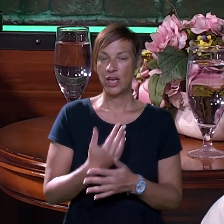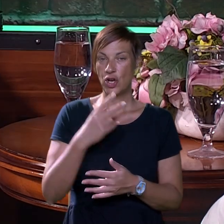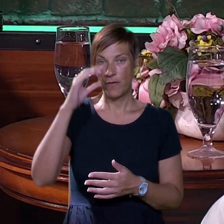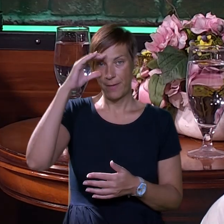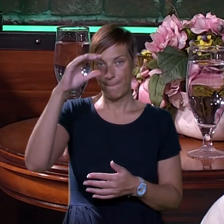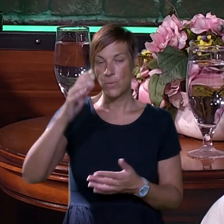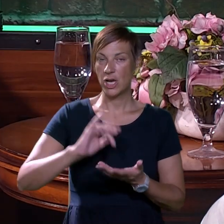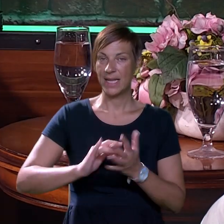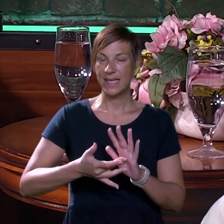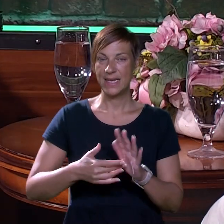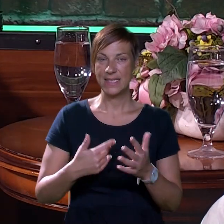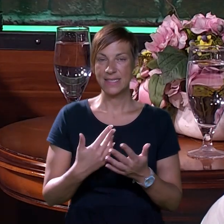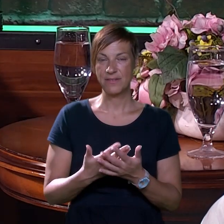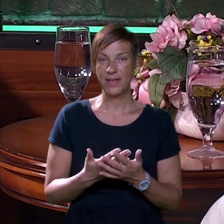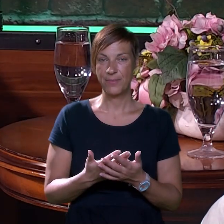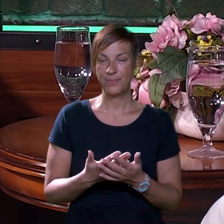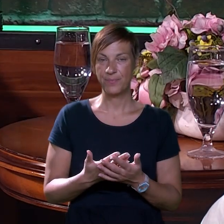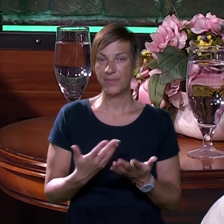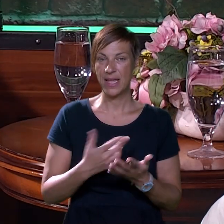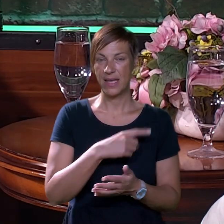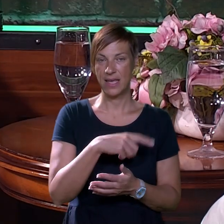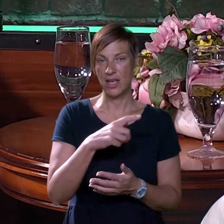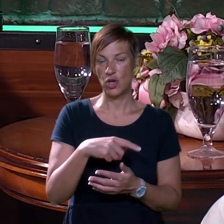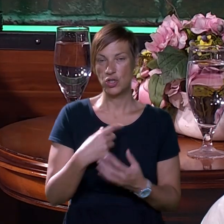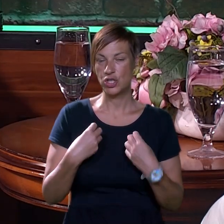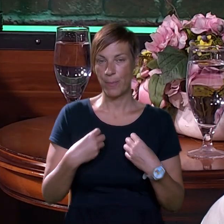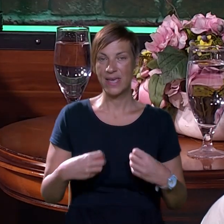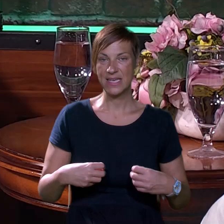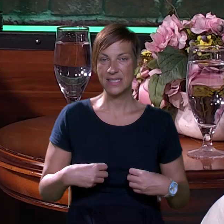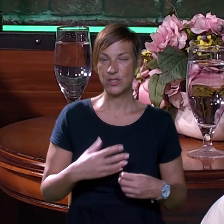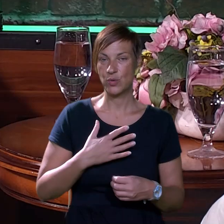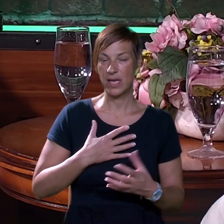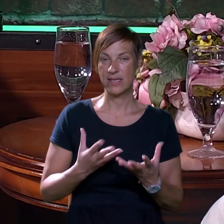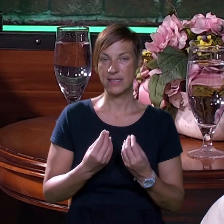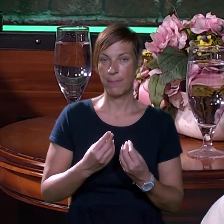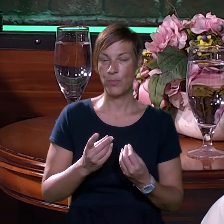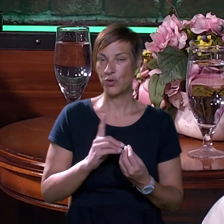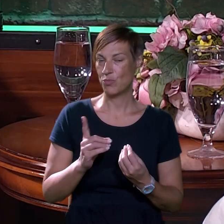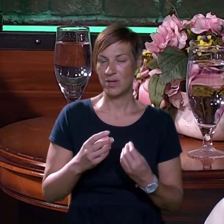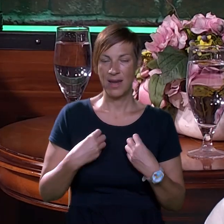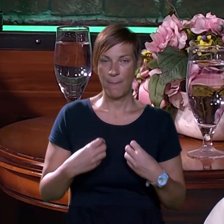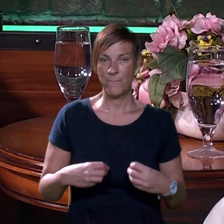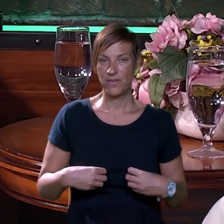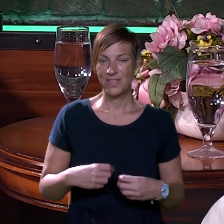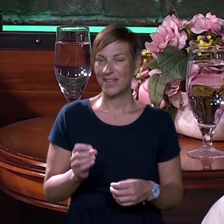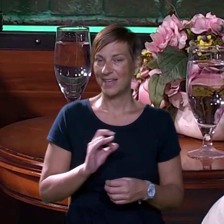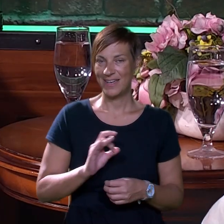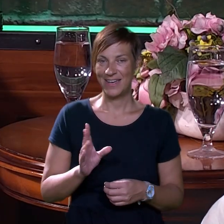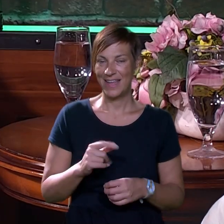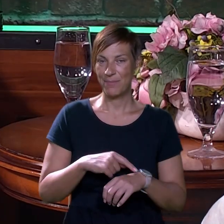nove poglede na sve. Neki ljudi iz struke, ja sam potpuni amater, dakle ja